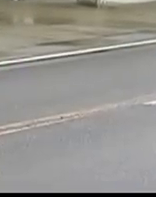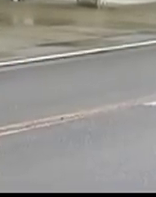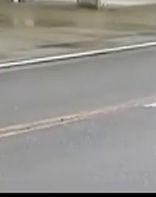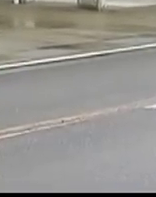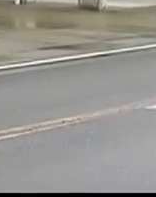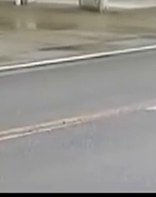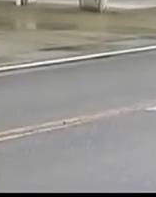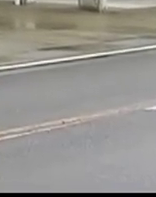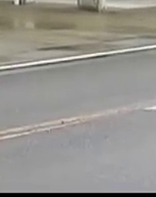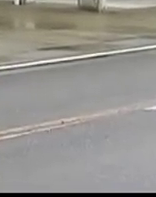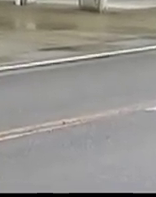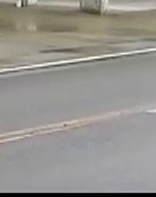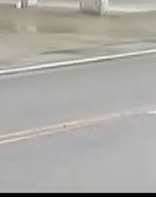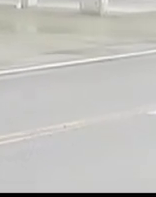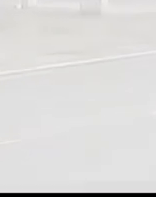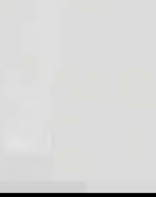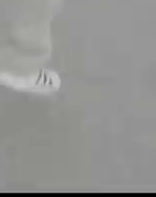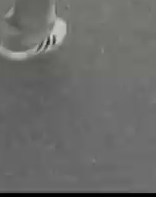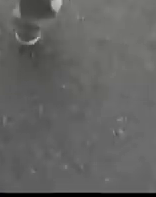早く行きまし